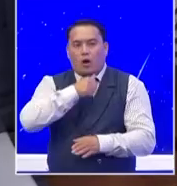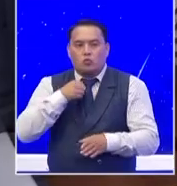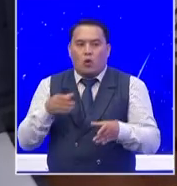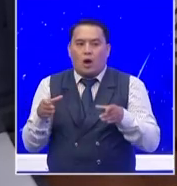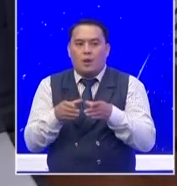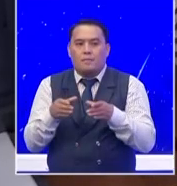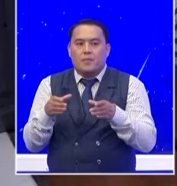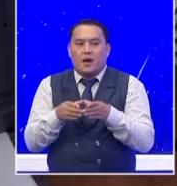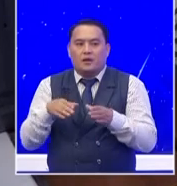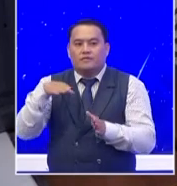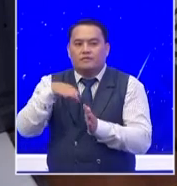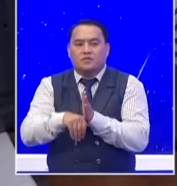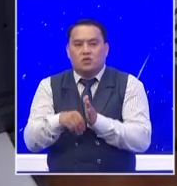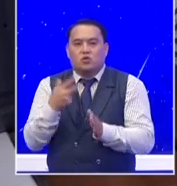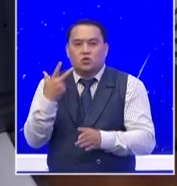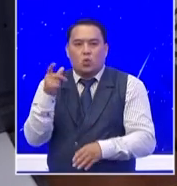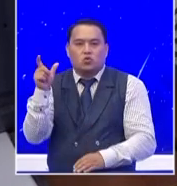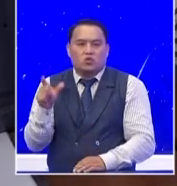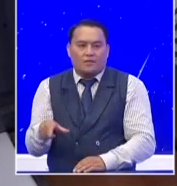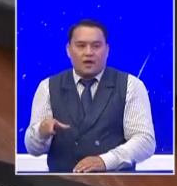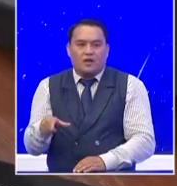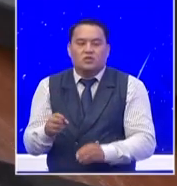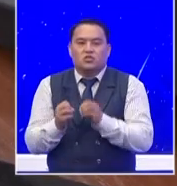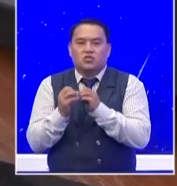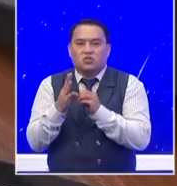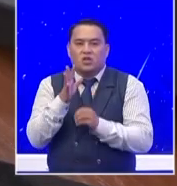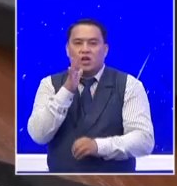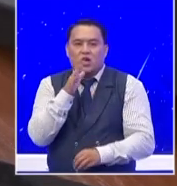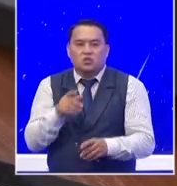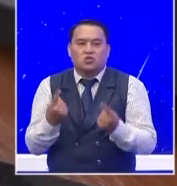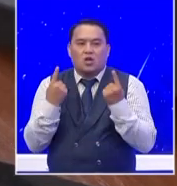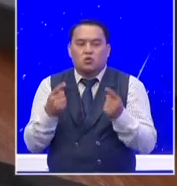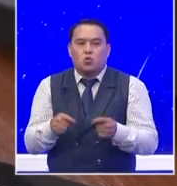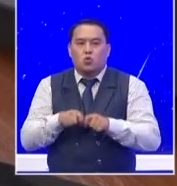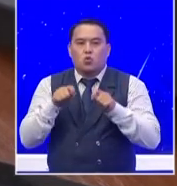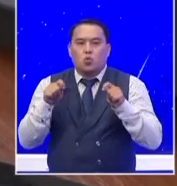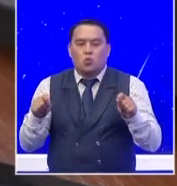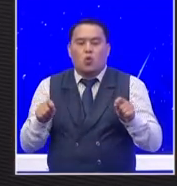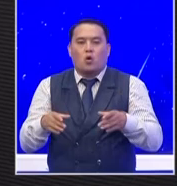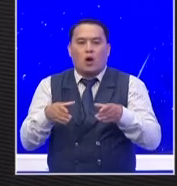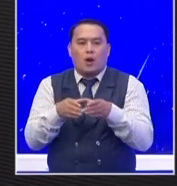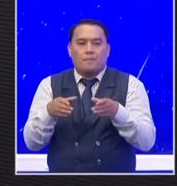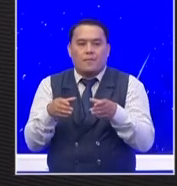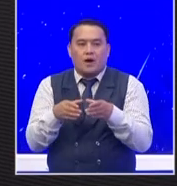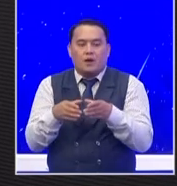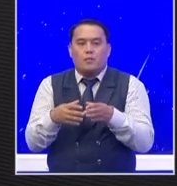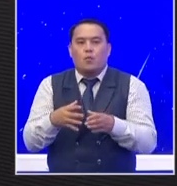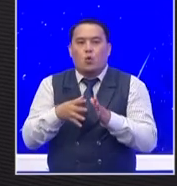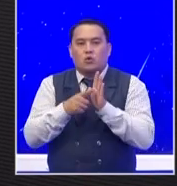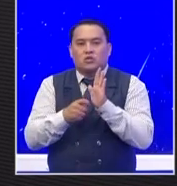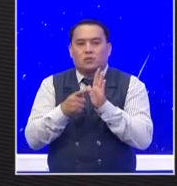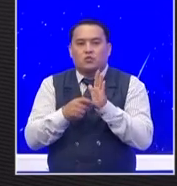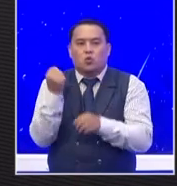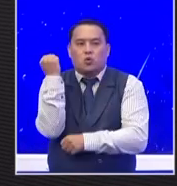начала функционировать в составе всего 3 человек. За 14 лет он создал крупную и процветающую компанию со штатом более